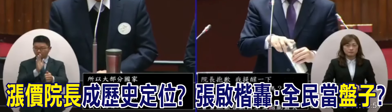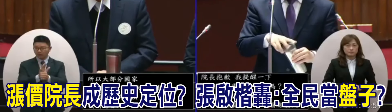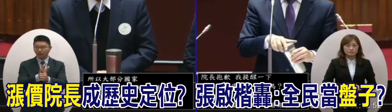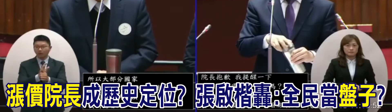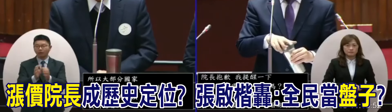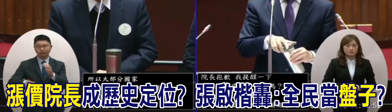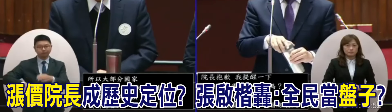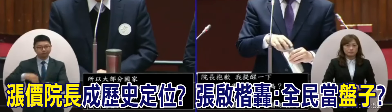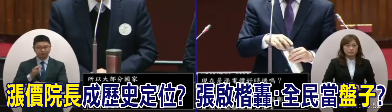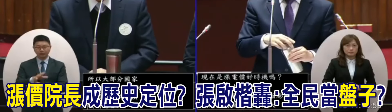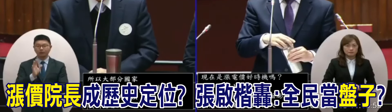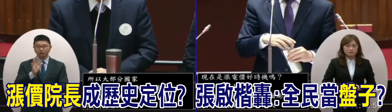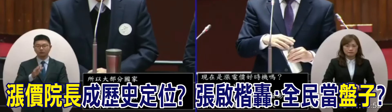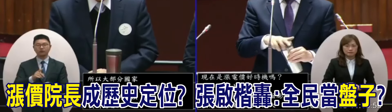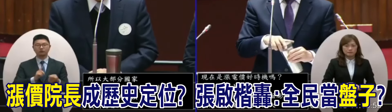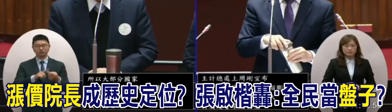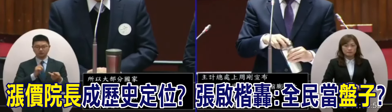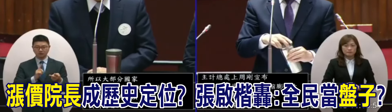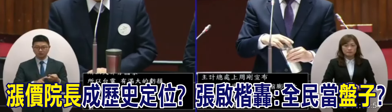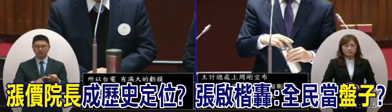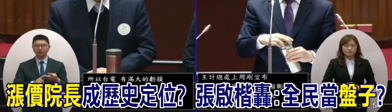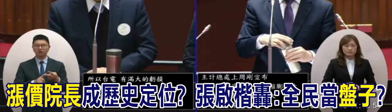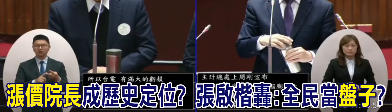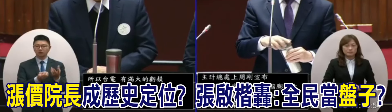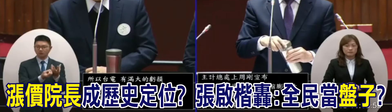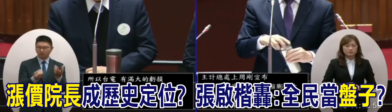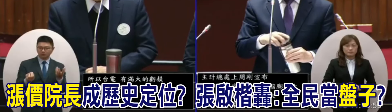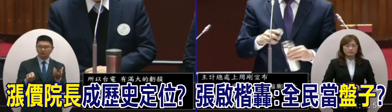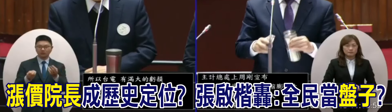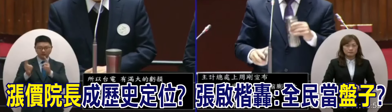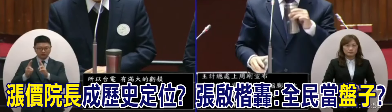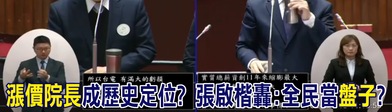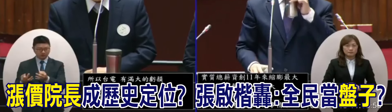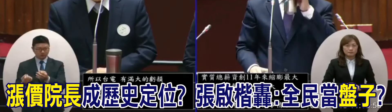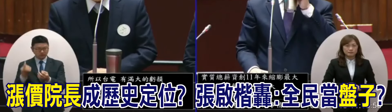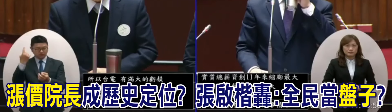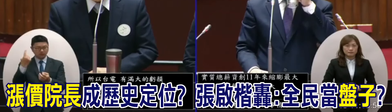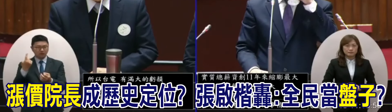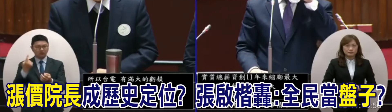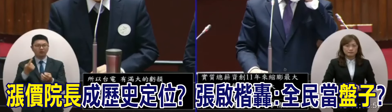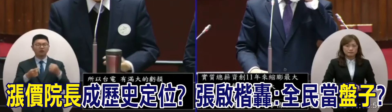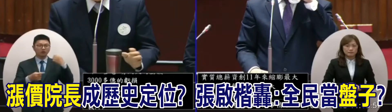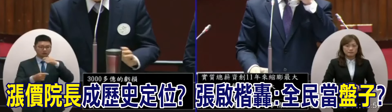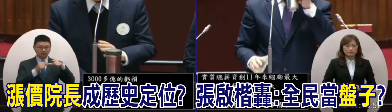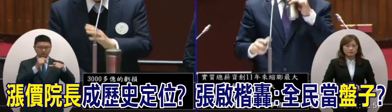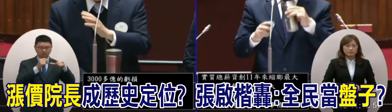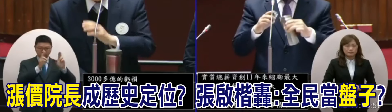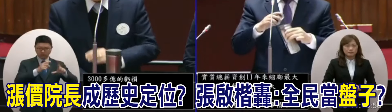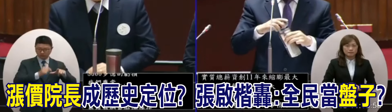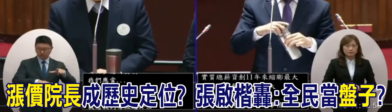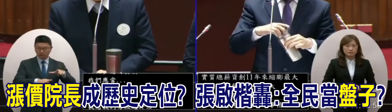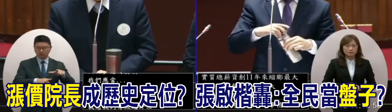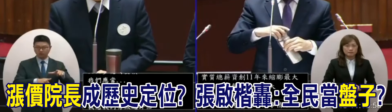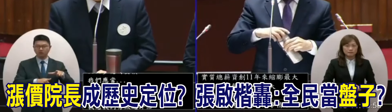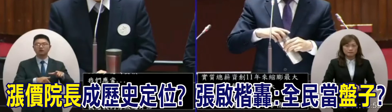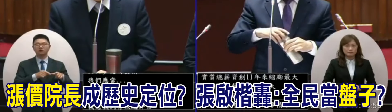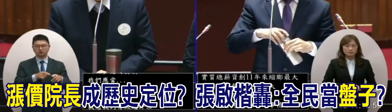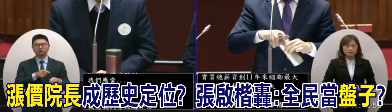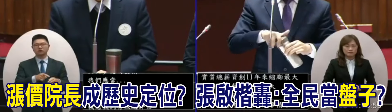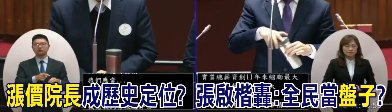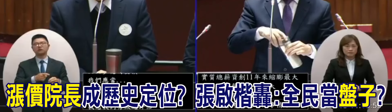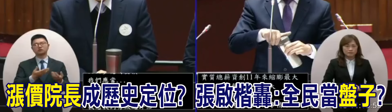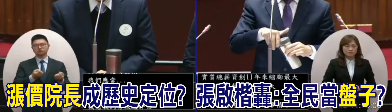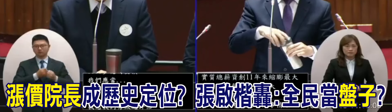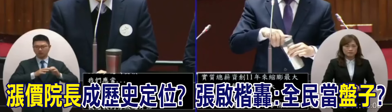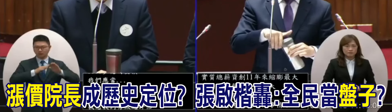上涨部分的电价的话，这样台电才能够比较有合理的未来的发展